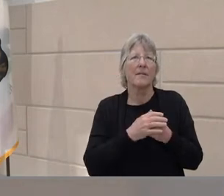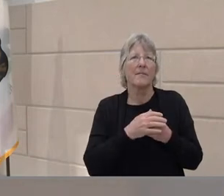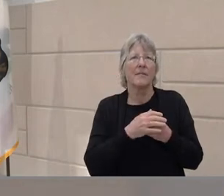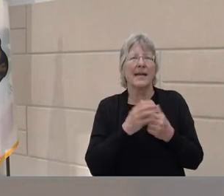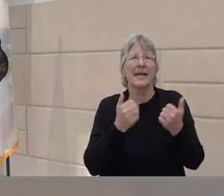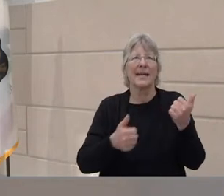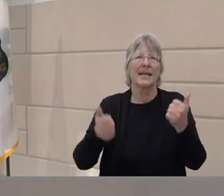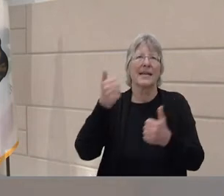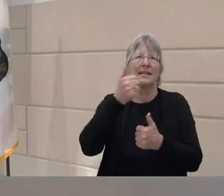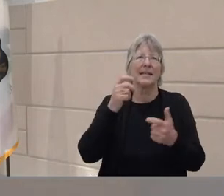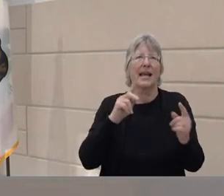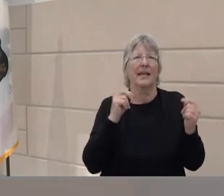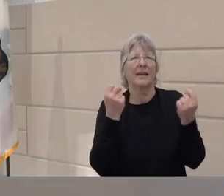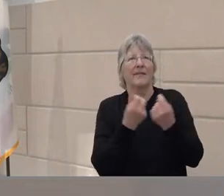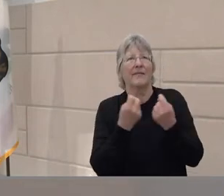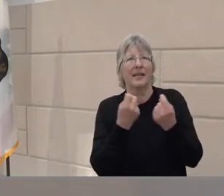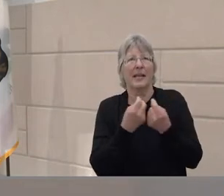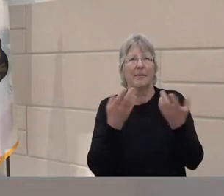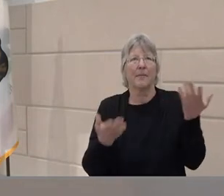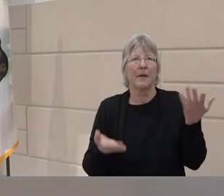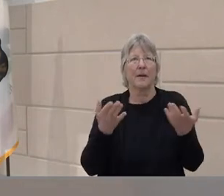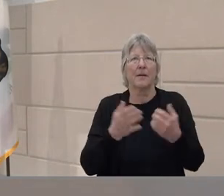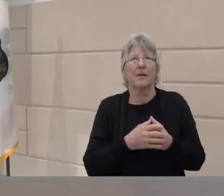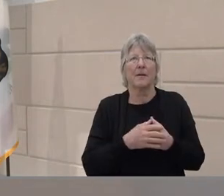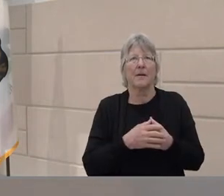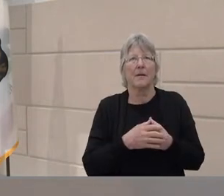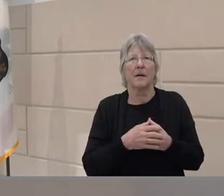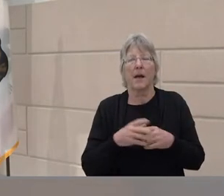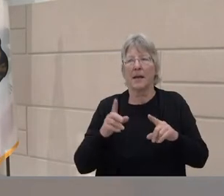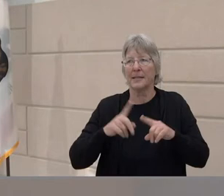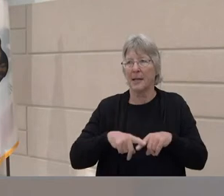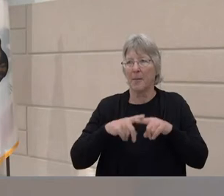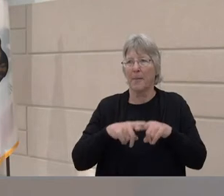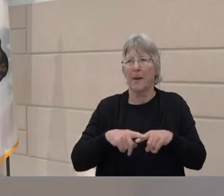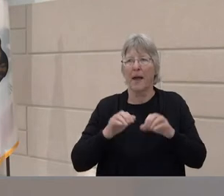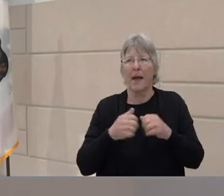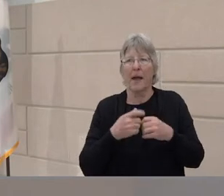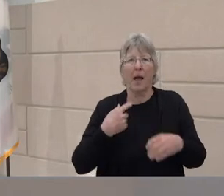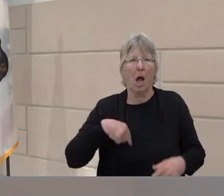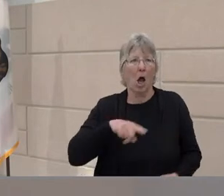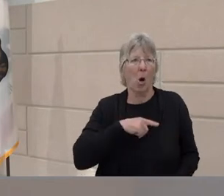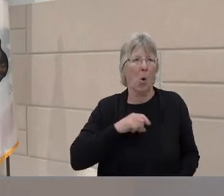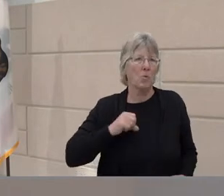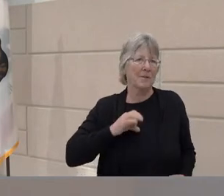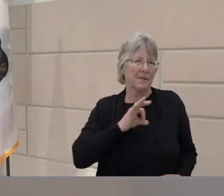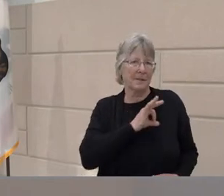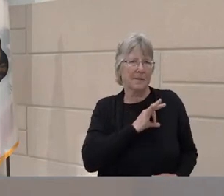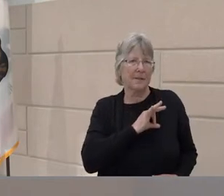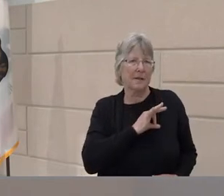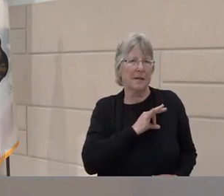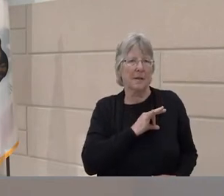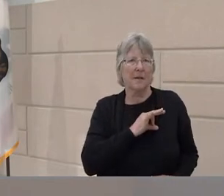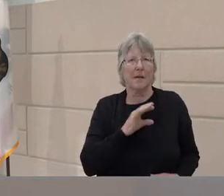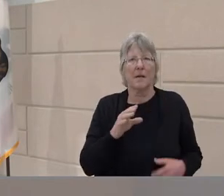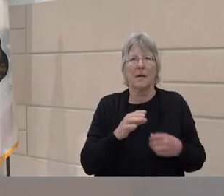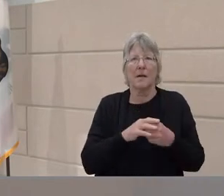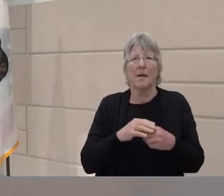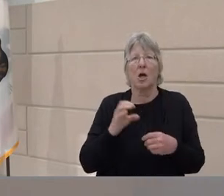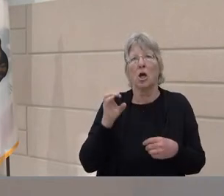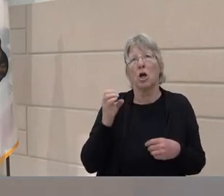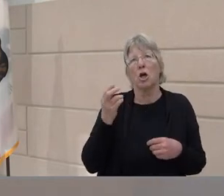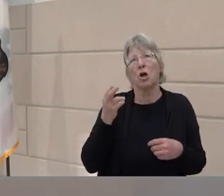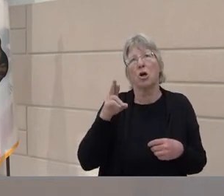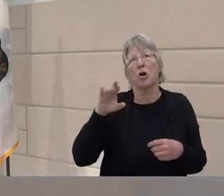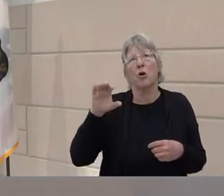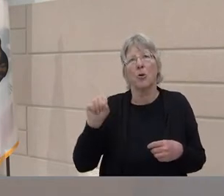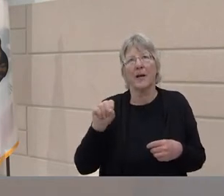លោកចង់ស្ដាប់បុគ្គលិកមកពីក្រសួងថ្នាក់លើនោះថាតើដូចជាក្រុមរ